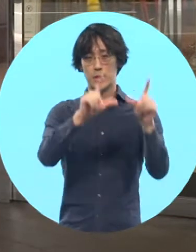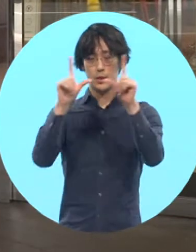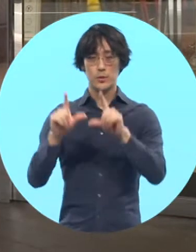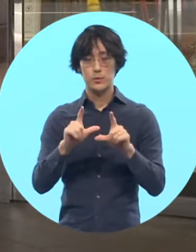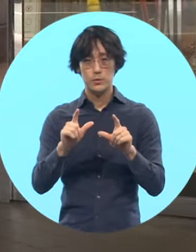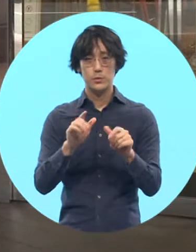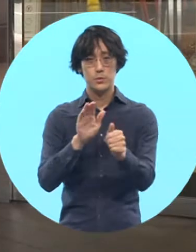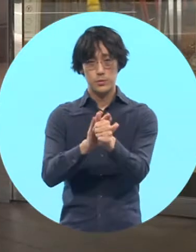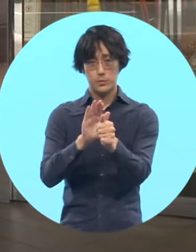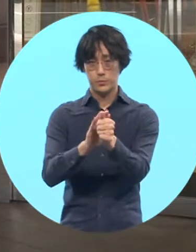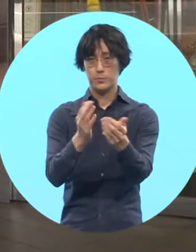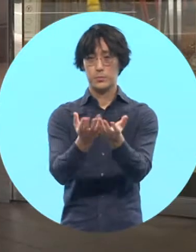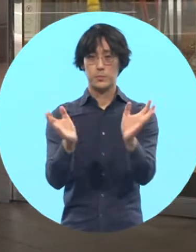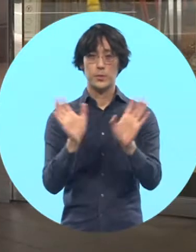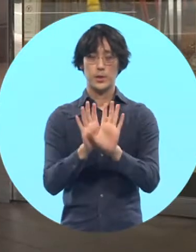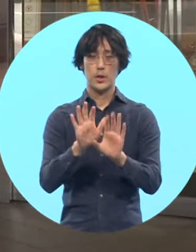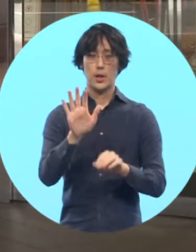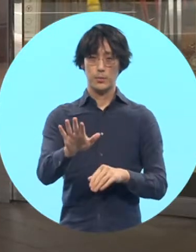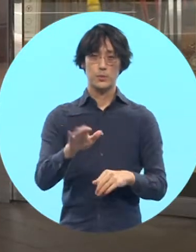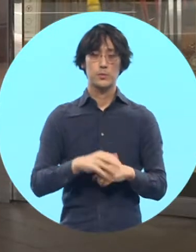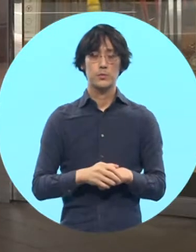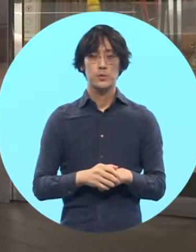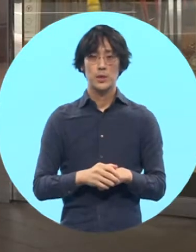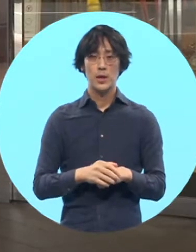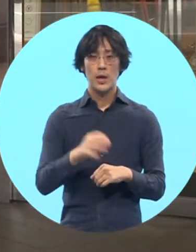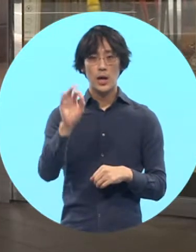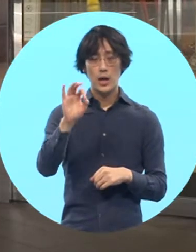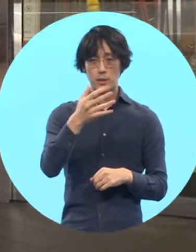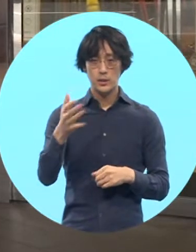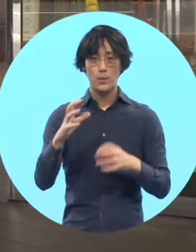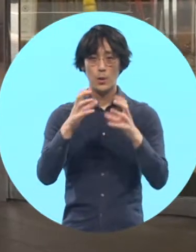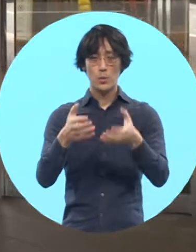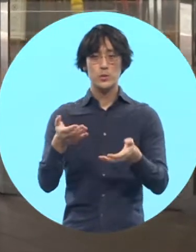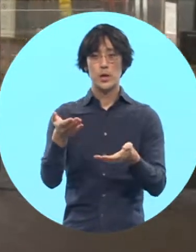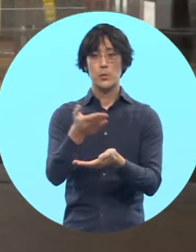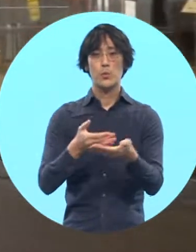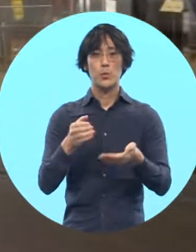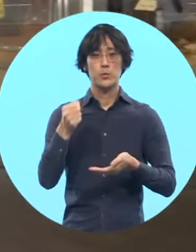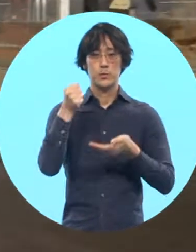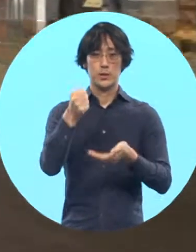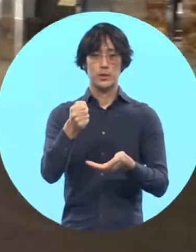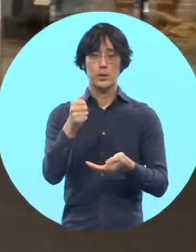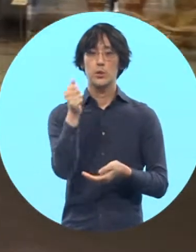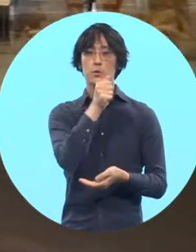回は金沢国際交流財団をご紹介します。